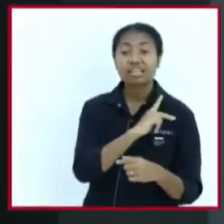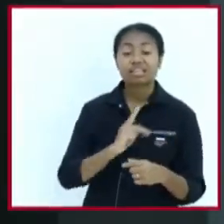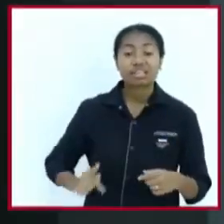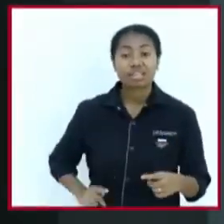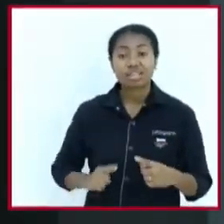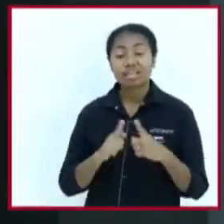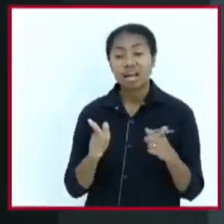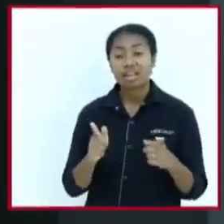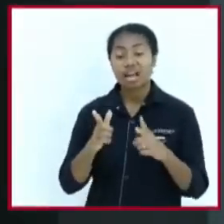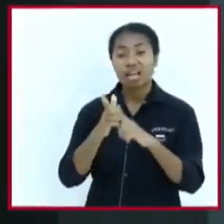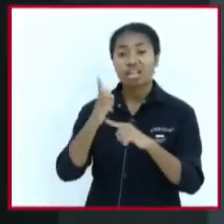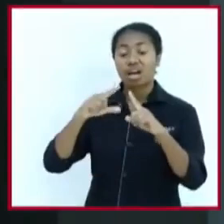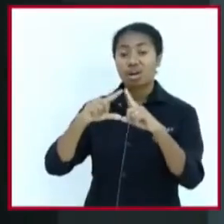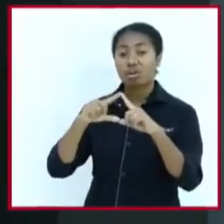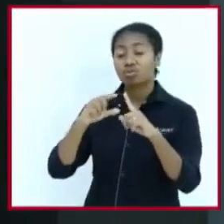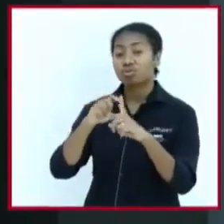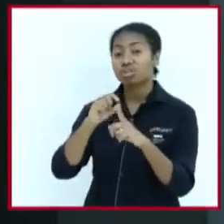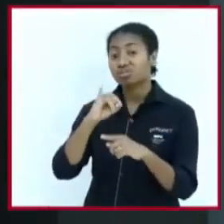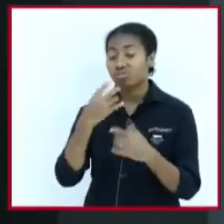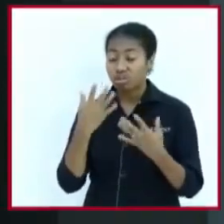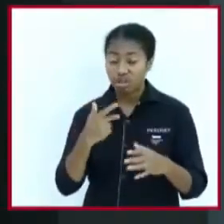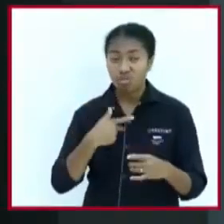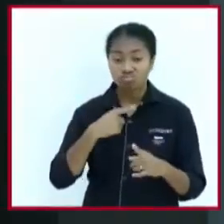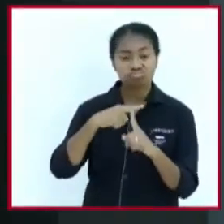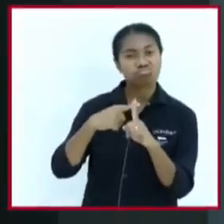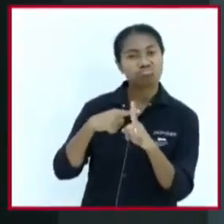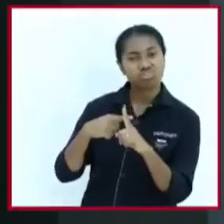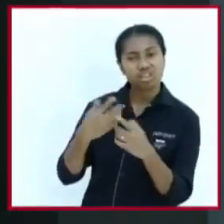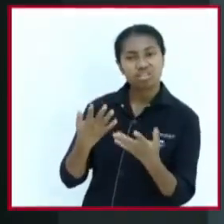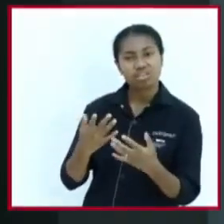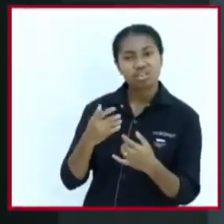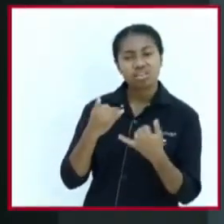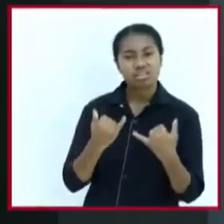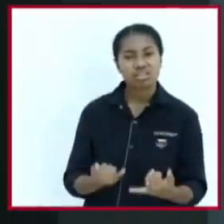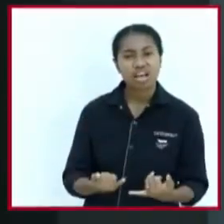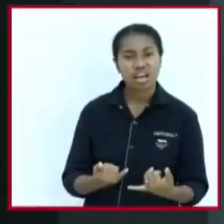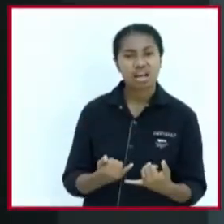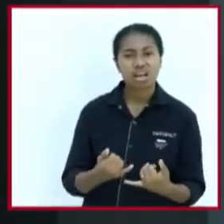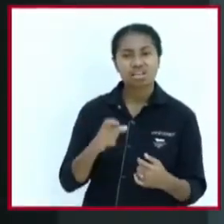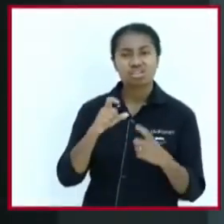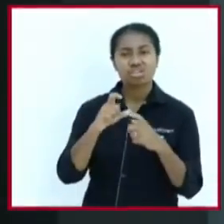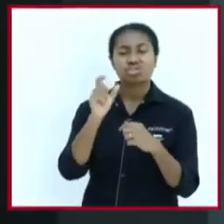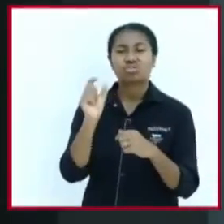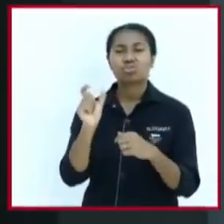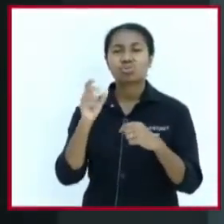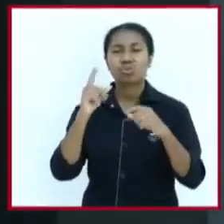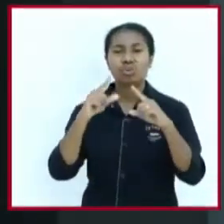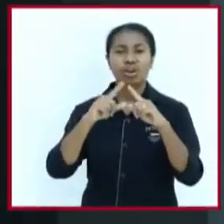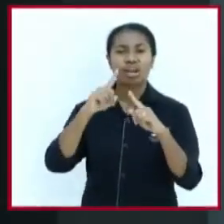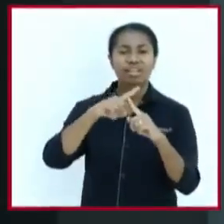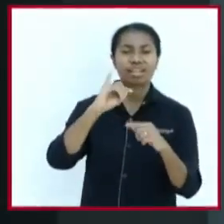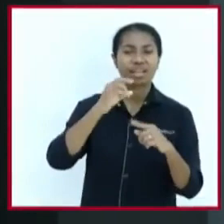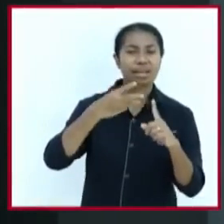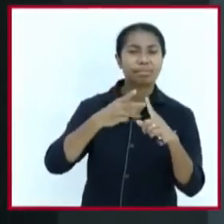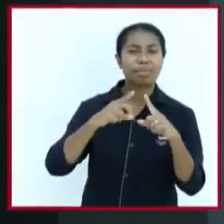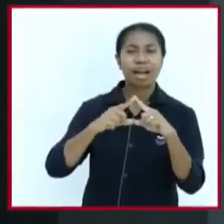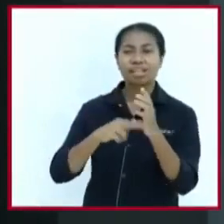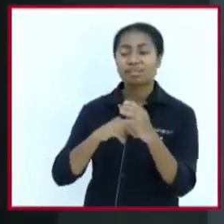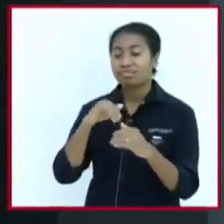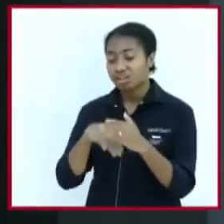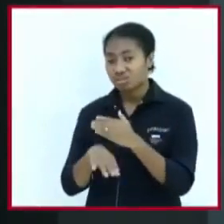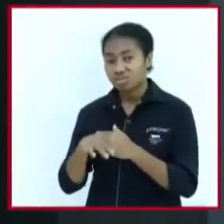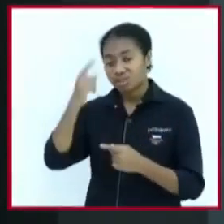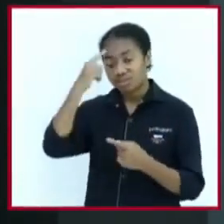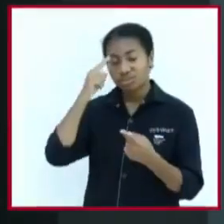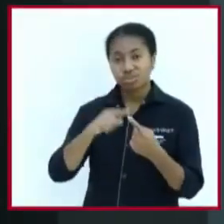tahu keunggulannya Kristen atas Yahudi sekarang penulis surat Ibrani masuk kepala tujuan pria yang kedua